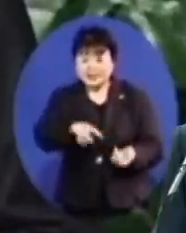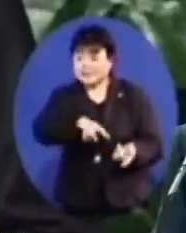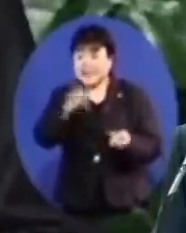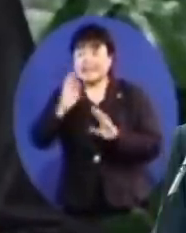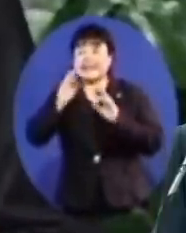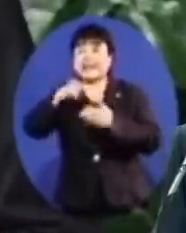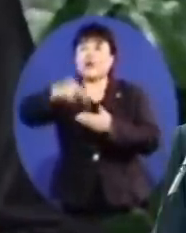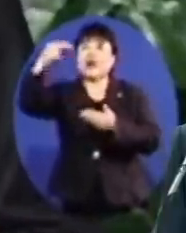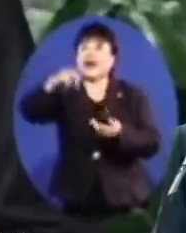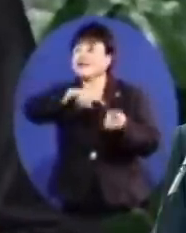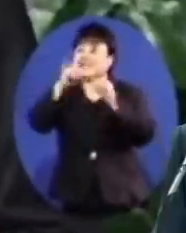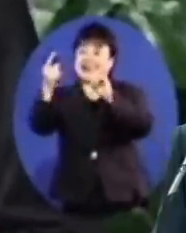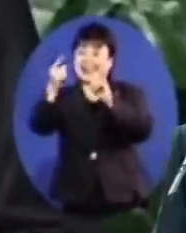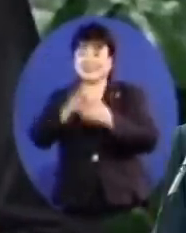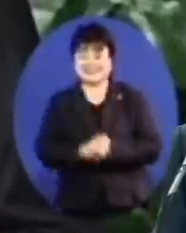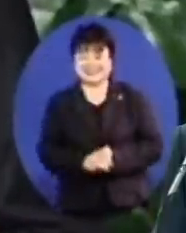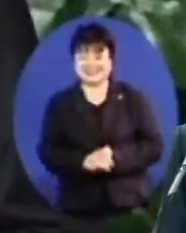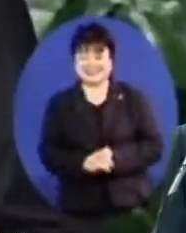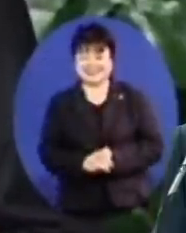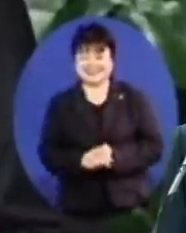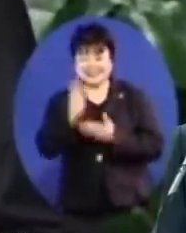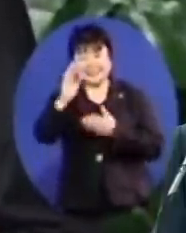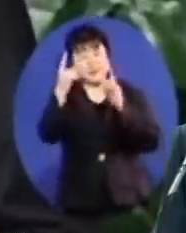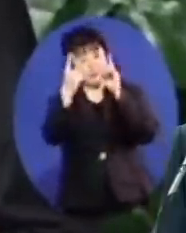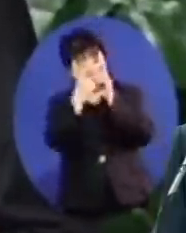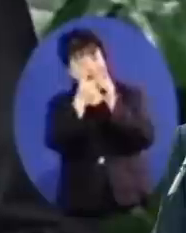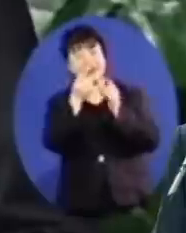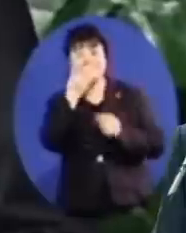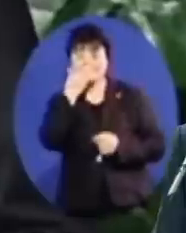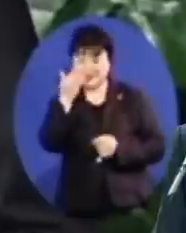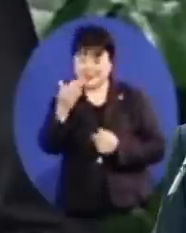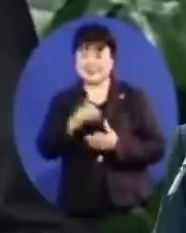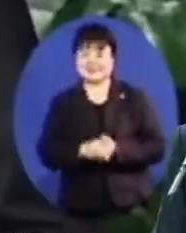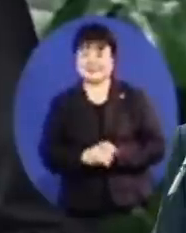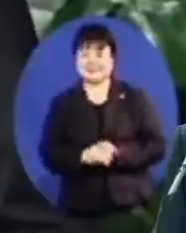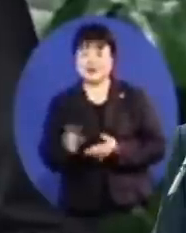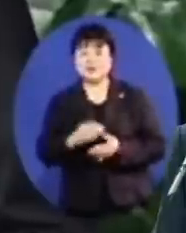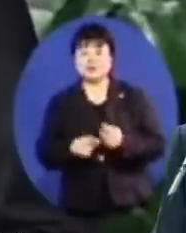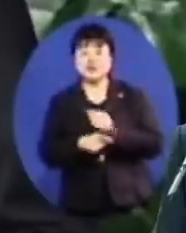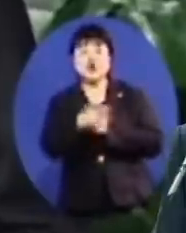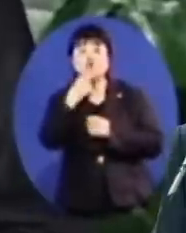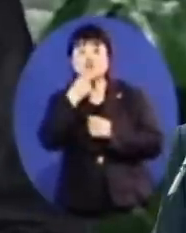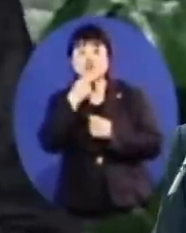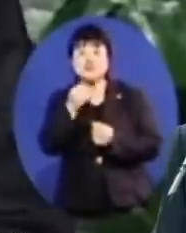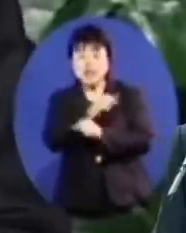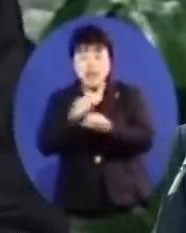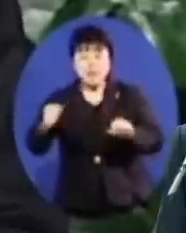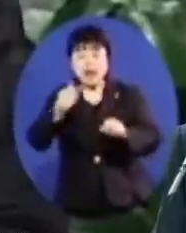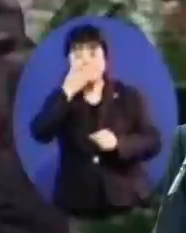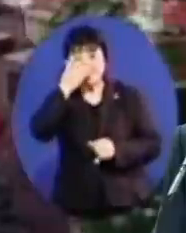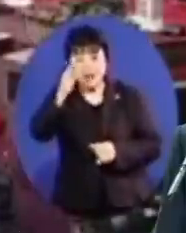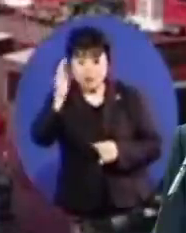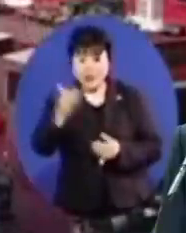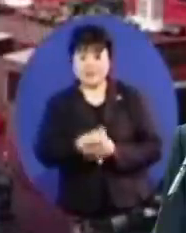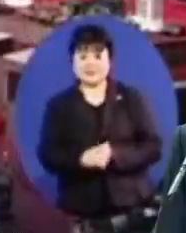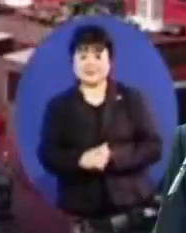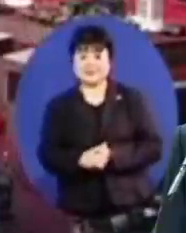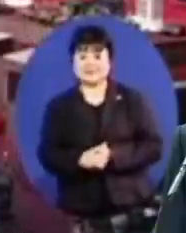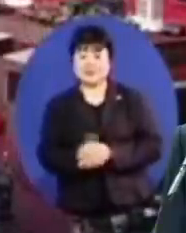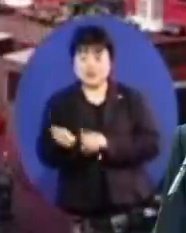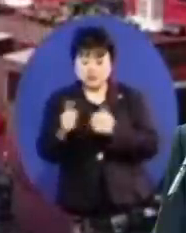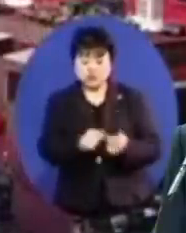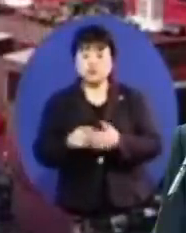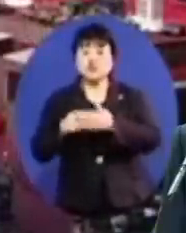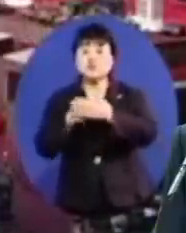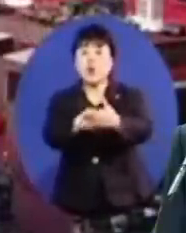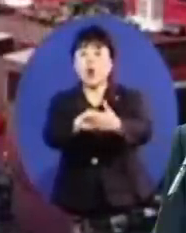천국에서 살아있으니까 또 장차 만날 테니까 허무와 무의미에서 해방될 수 있는 것입니다. 죽음을